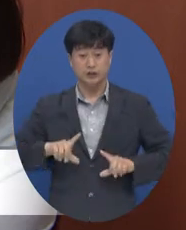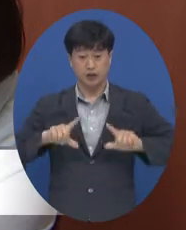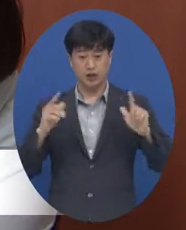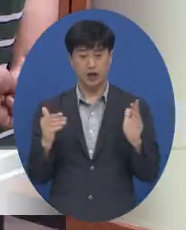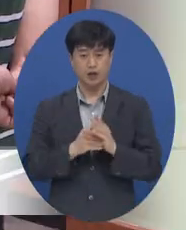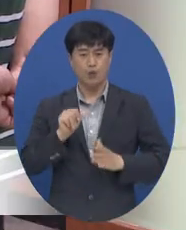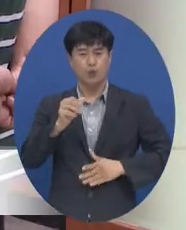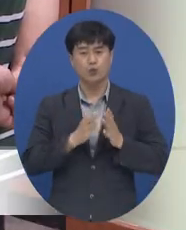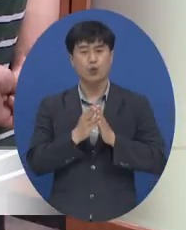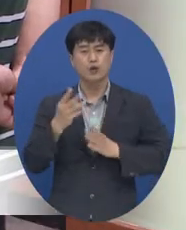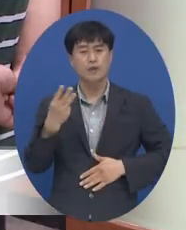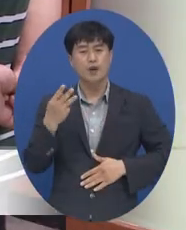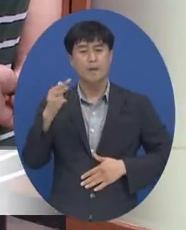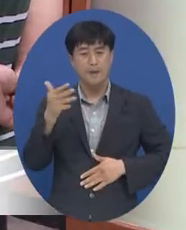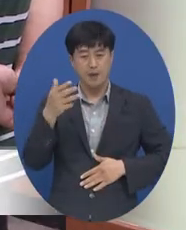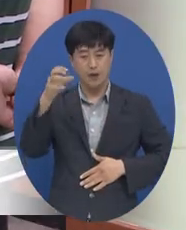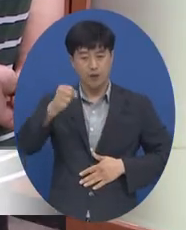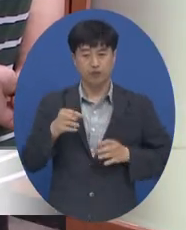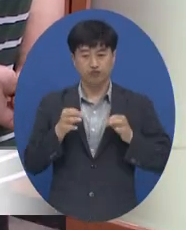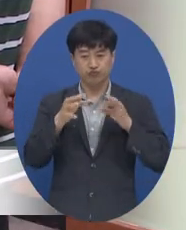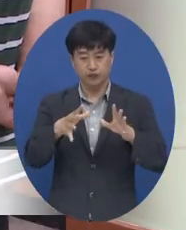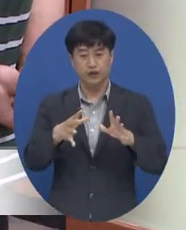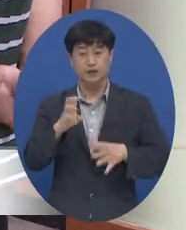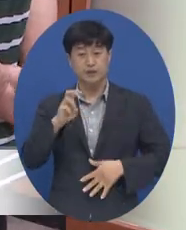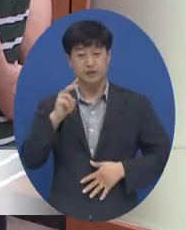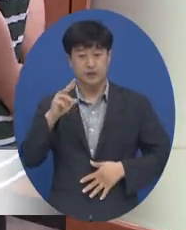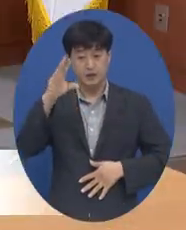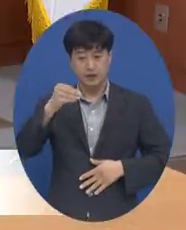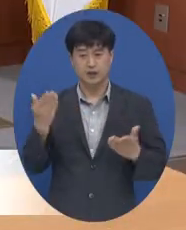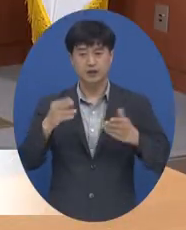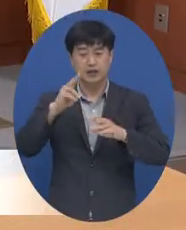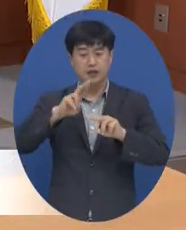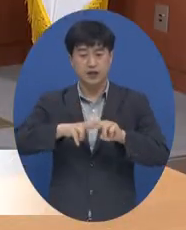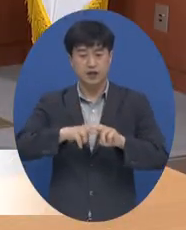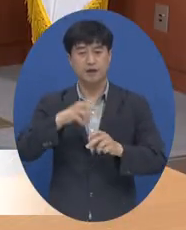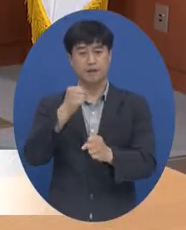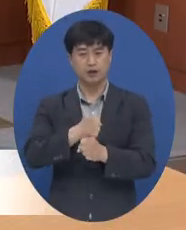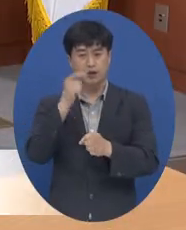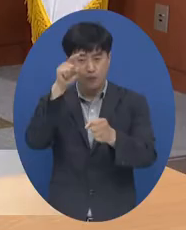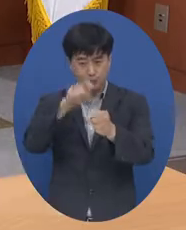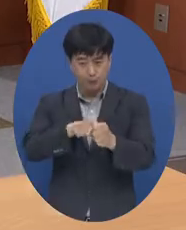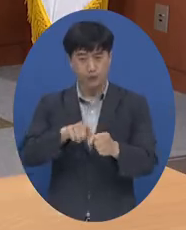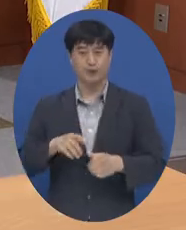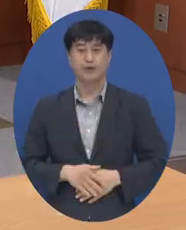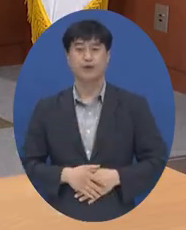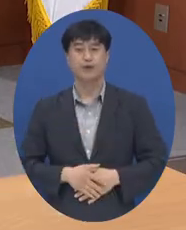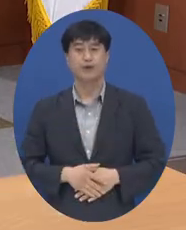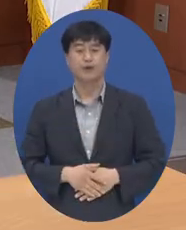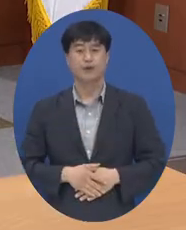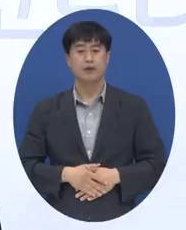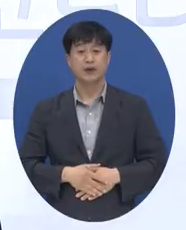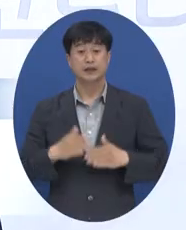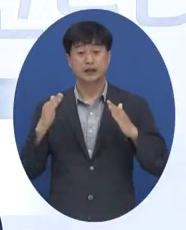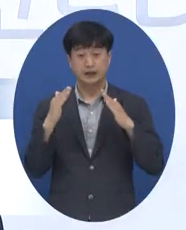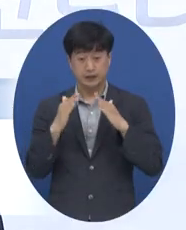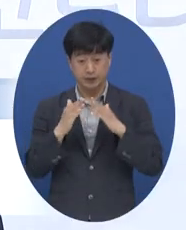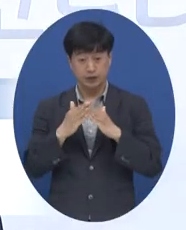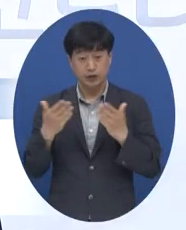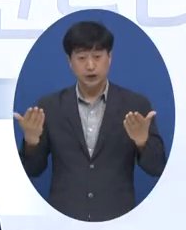2022년까지 5조 3,800억 원의 예산을 투입해 32만 개의 일자리를 만들어내는 게 목표입니다.